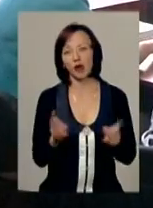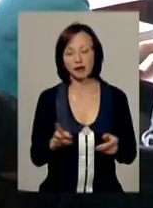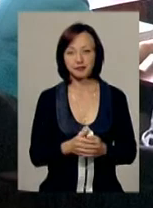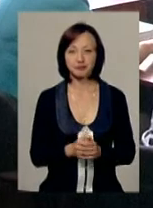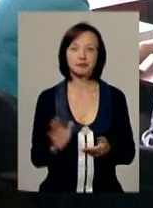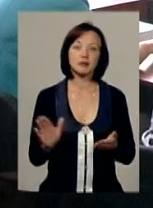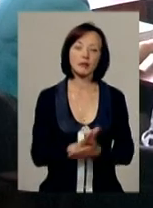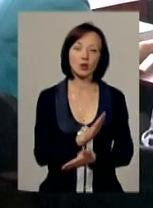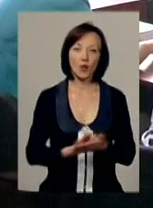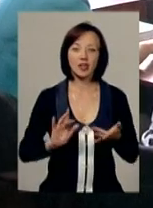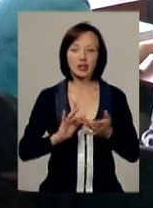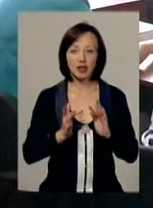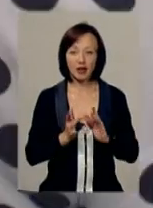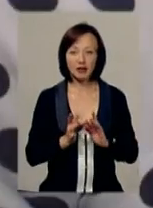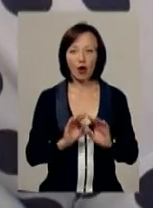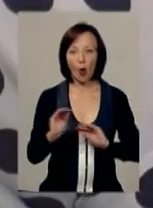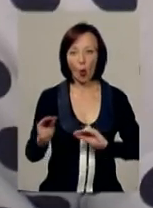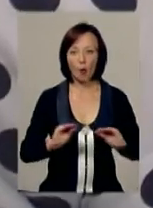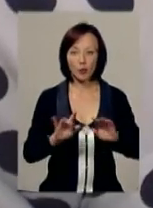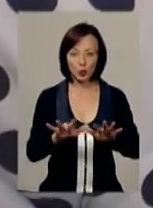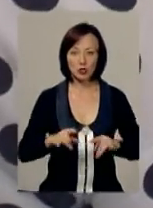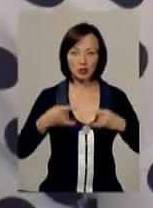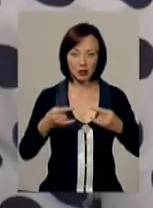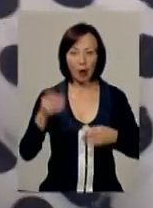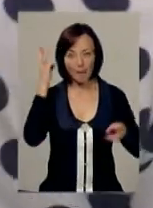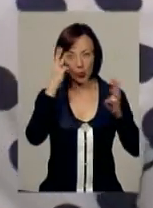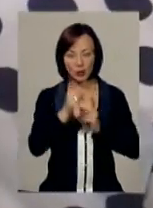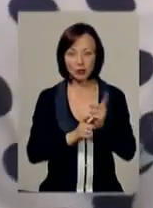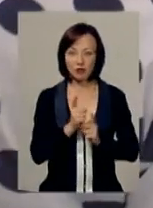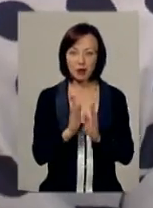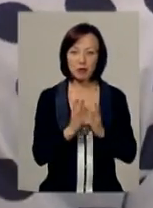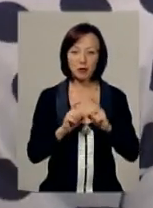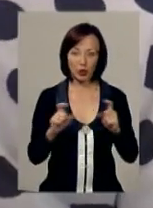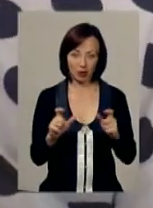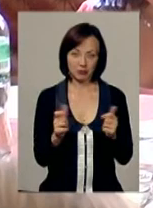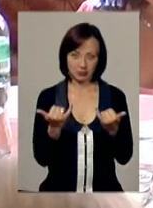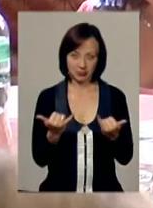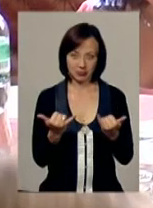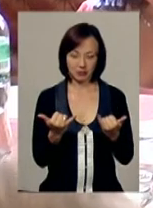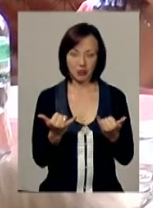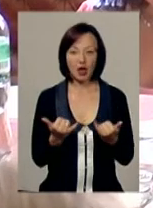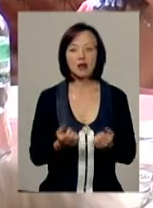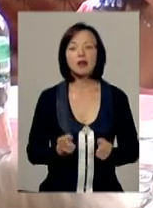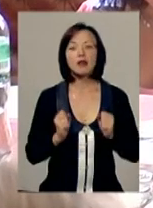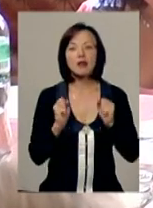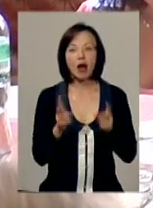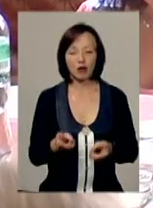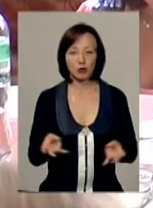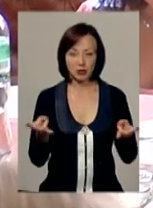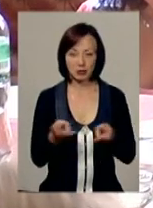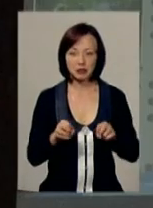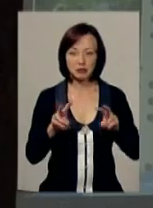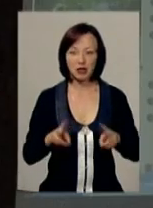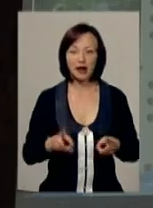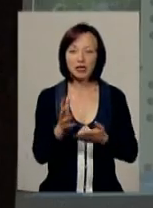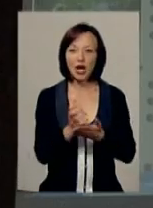інтернет та комп'ютеризація бібліотек – це можливість модернізувати книгозбірні і йти в ногу з часом. Наскільки потрібні спеціальні ресурси, аби полегшити